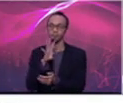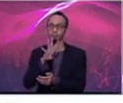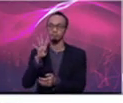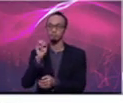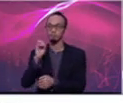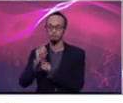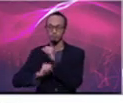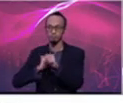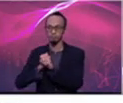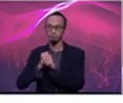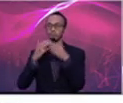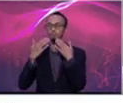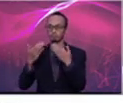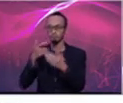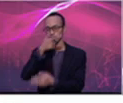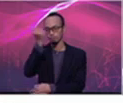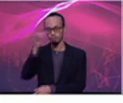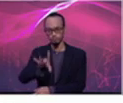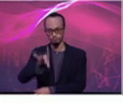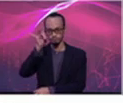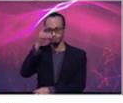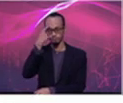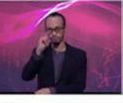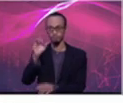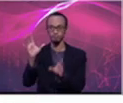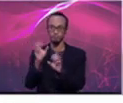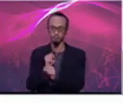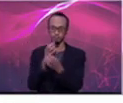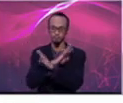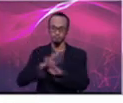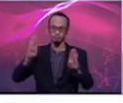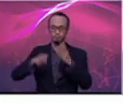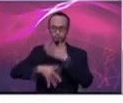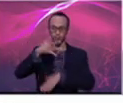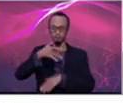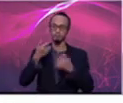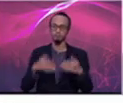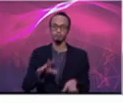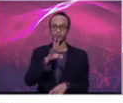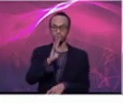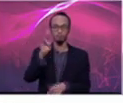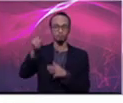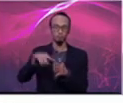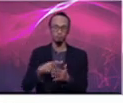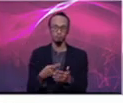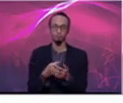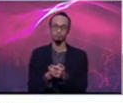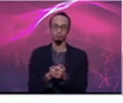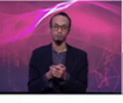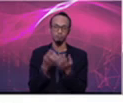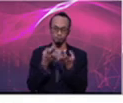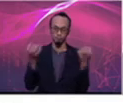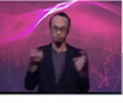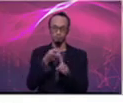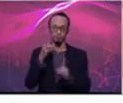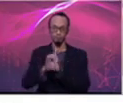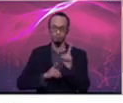tahun bersyukur kerana terpilih untuk mendapat pelepasan awal selepas tujuh bulan terpisah dari dunia luar kerana kesalahan